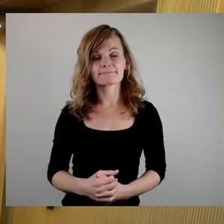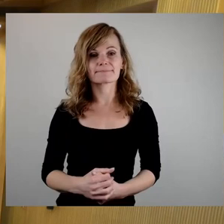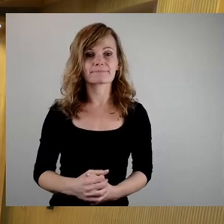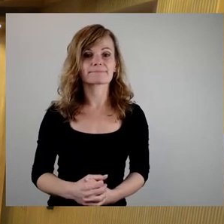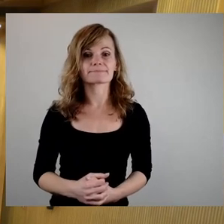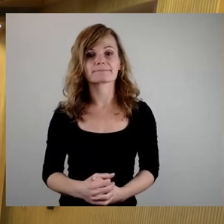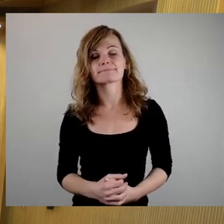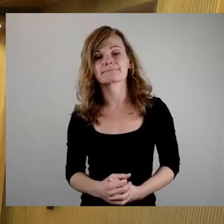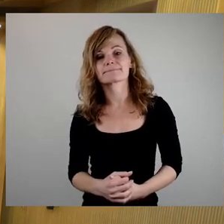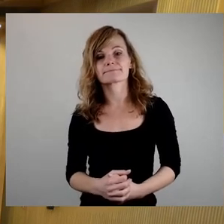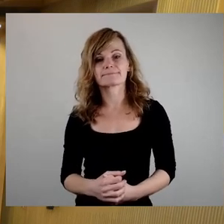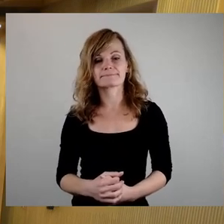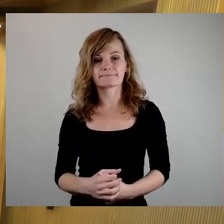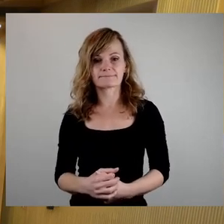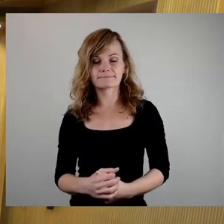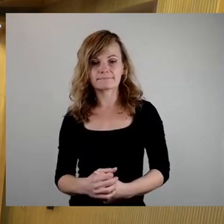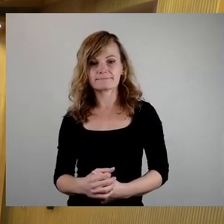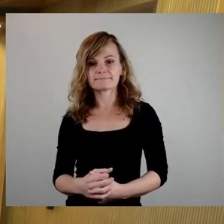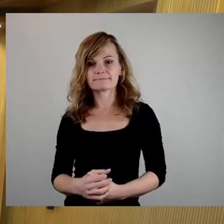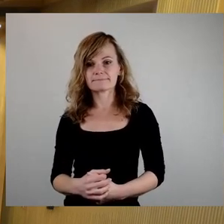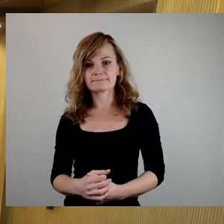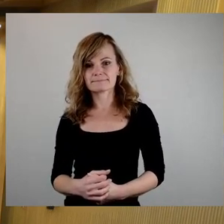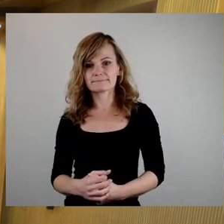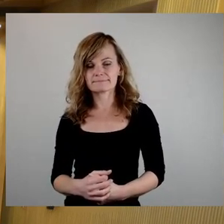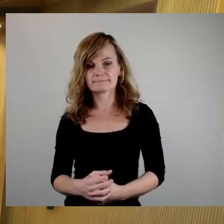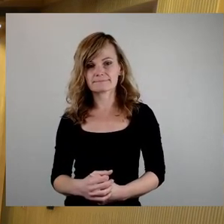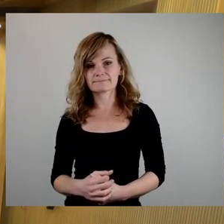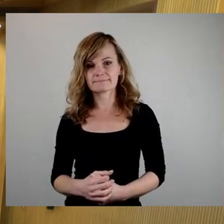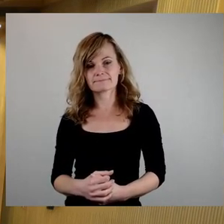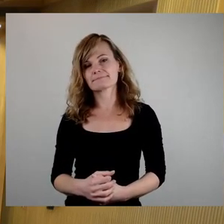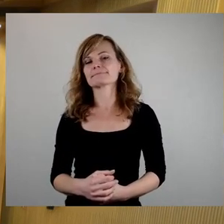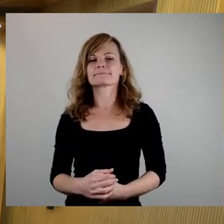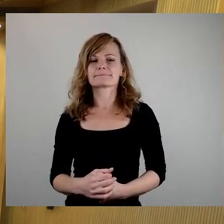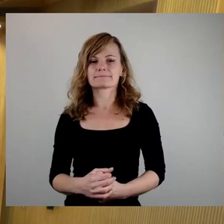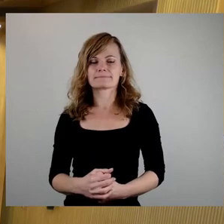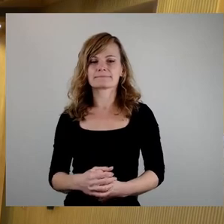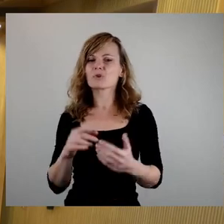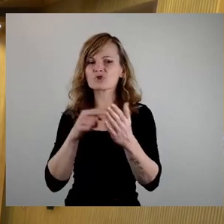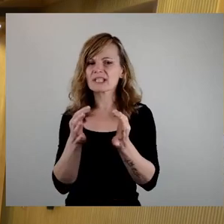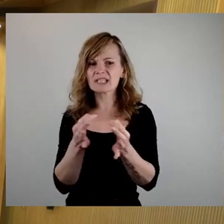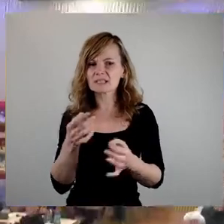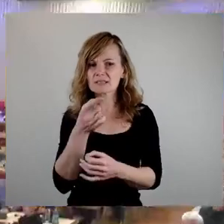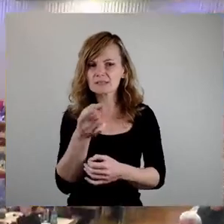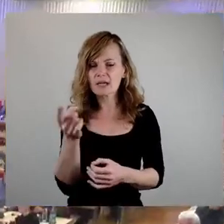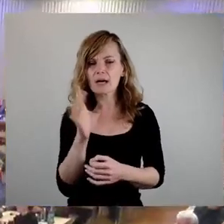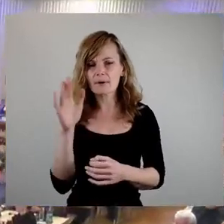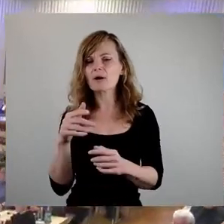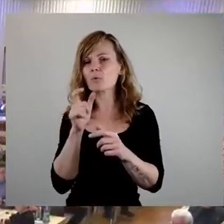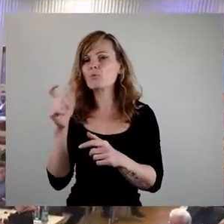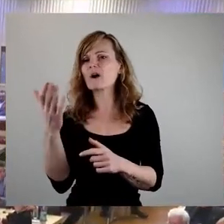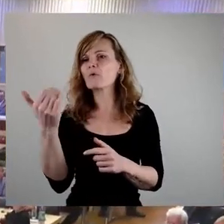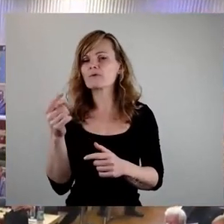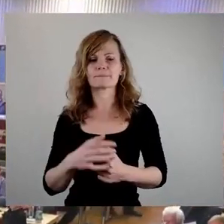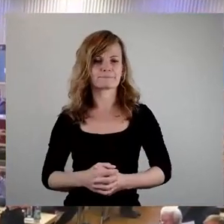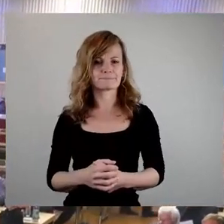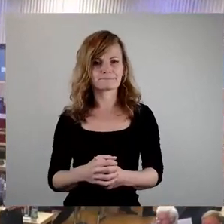Ihr kommt noch dran. Ach so, ihr steht nichts von euch. Aber ich rufe euch sofort auf. Ihr